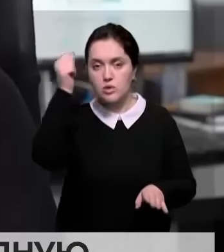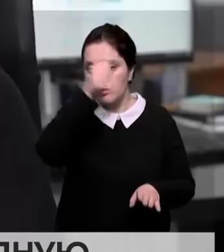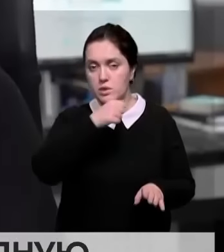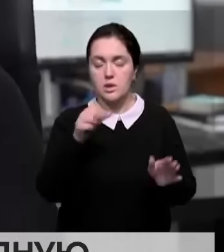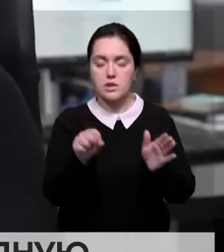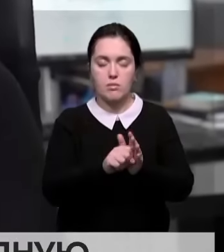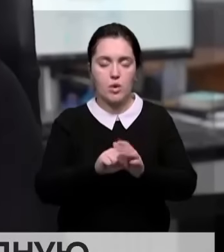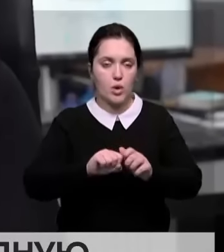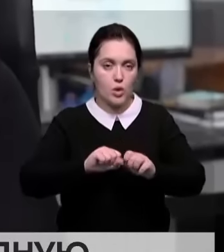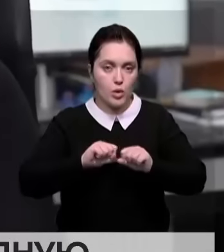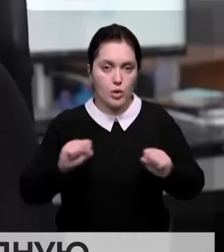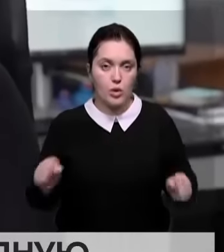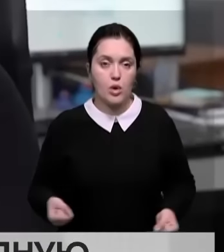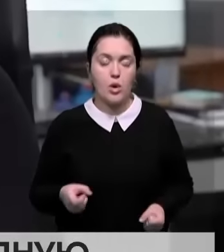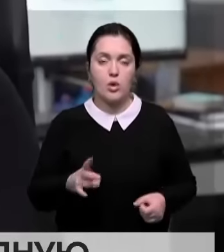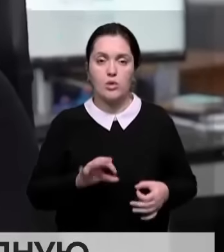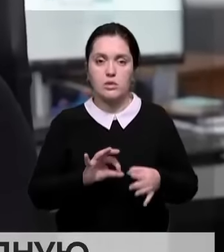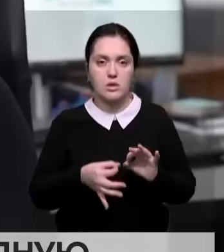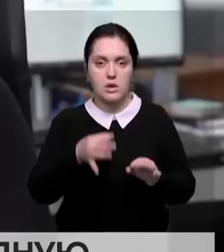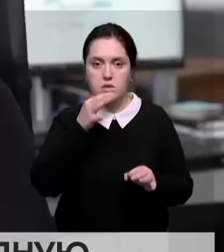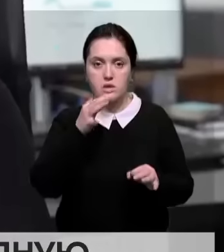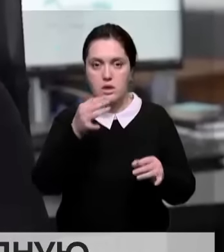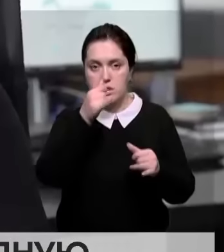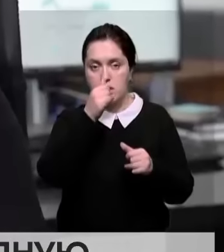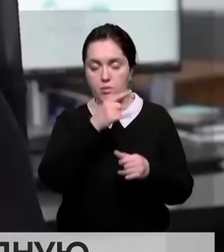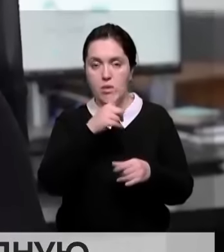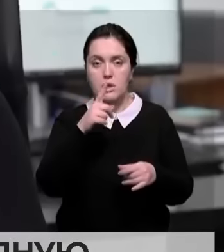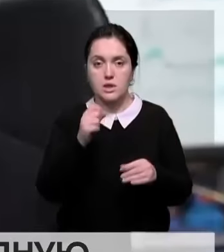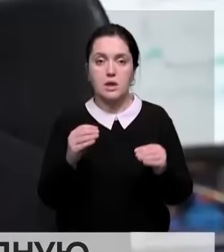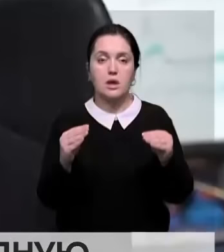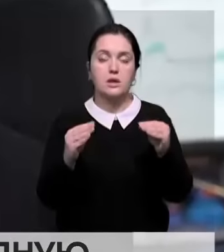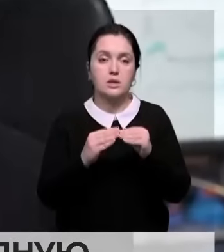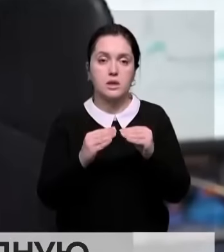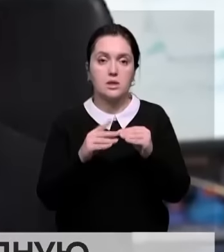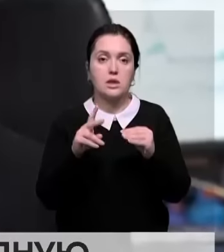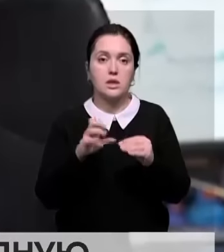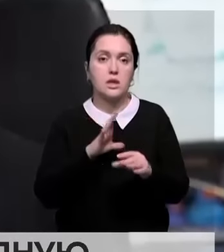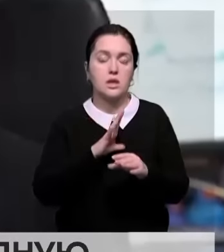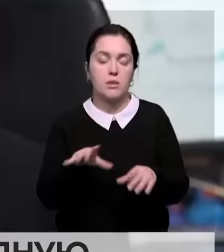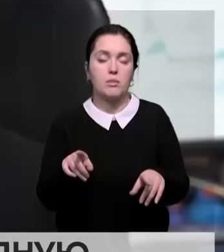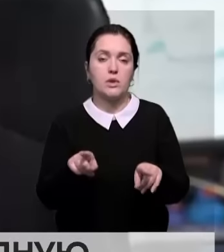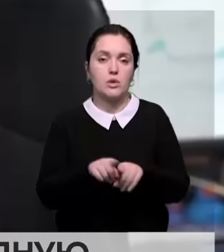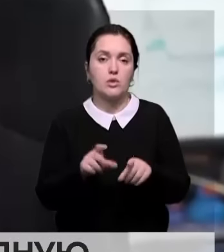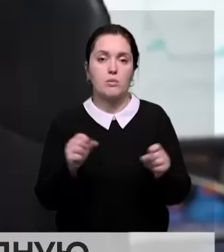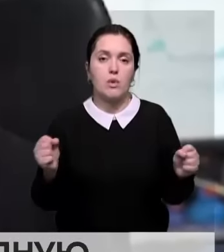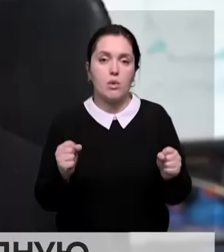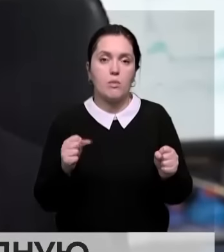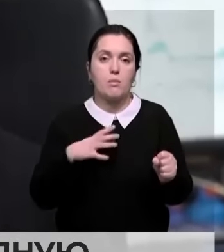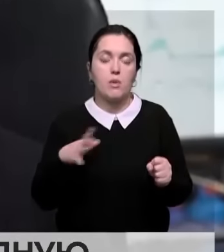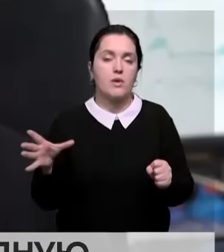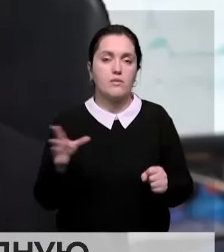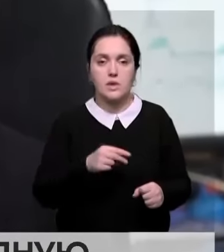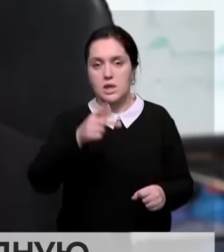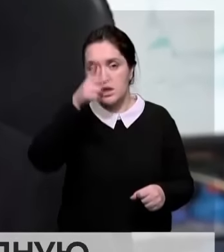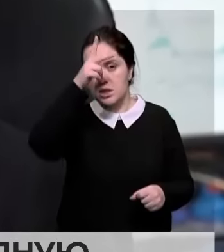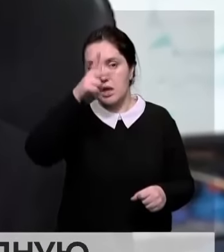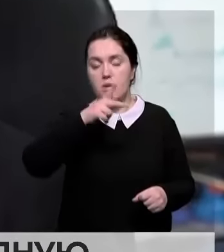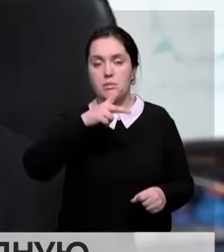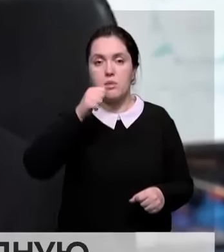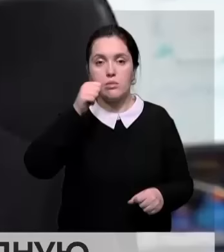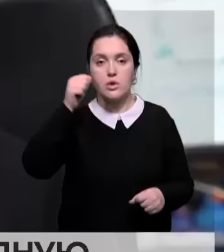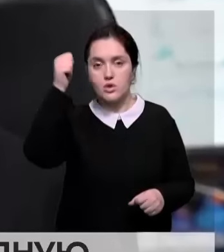будет холоднее, но пока детально сказать не можем. За последние 10 лет не было такого, чтобы холодными были все 3 месяца. В прошлом